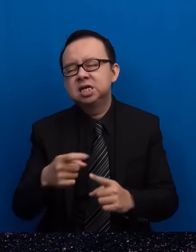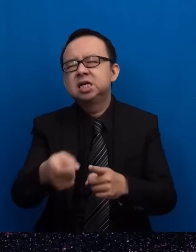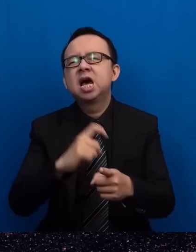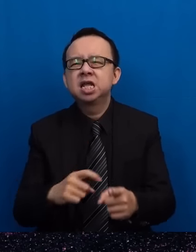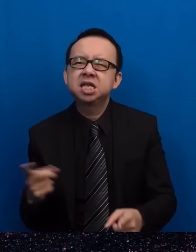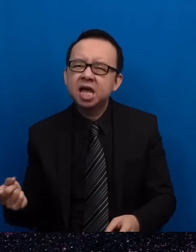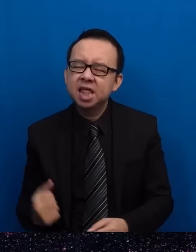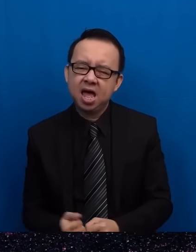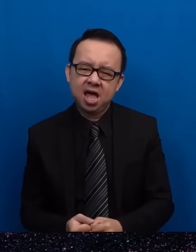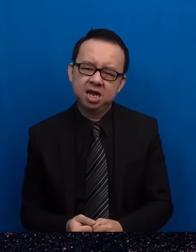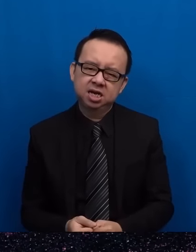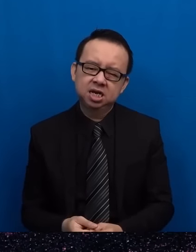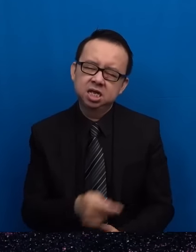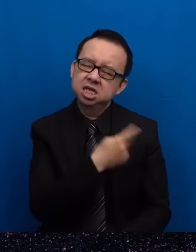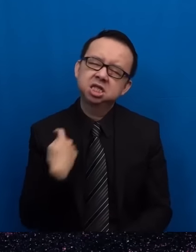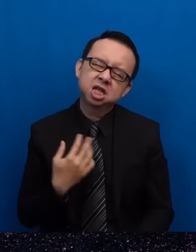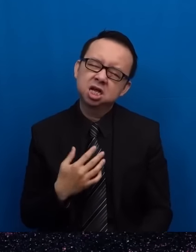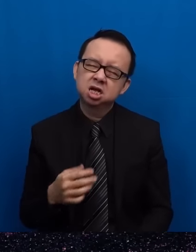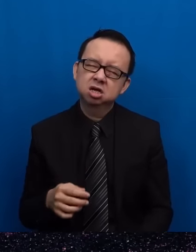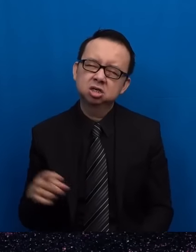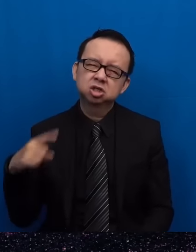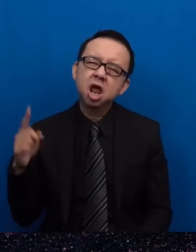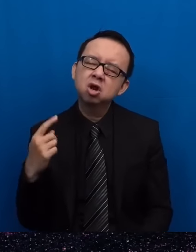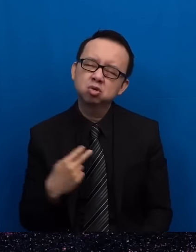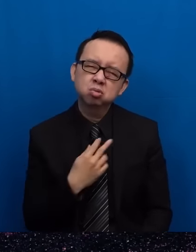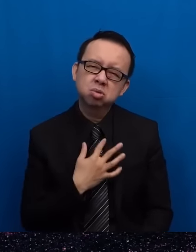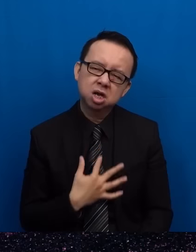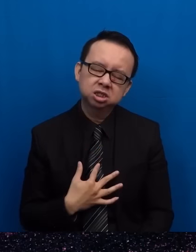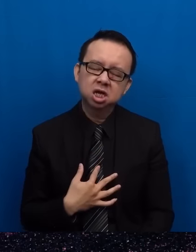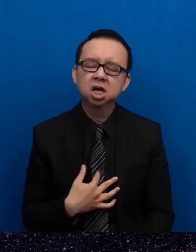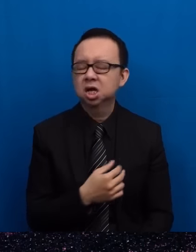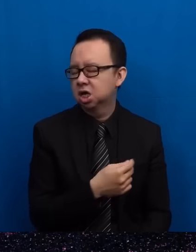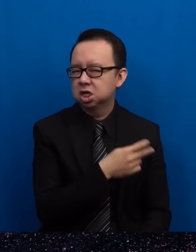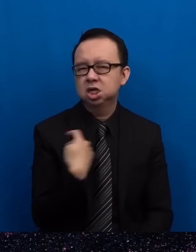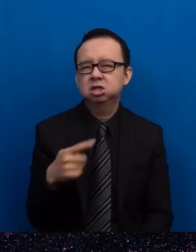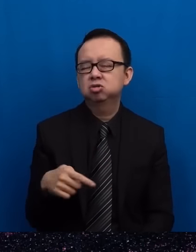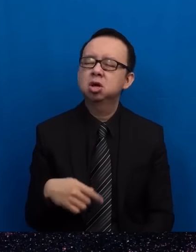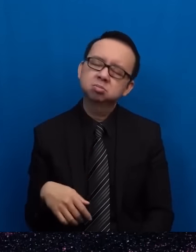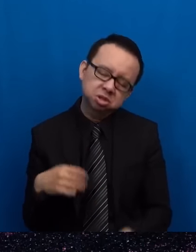pribadinya. Kita tuh selalu merasa, udahlah aku orang yang paling malang.